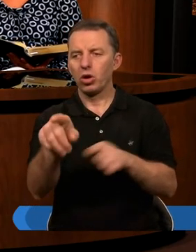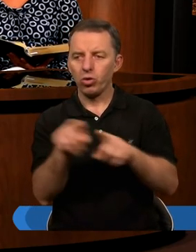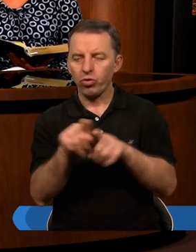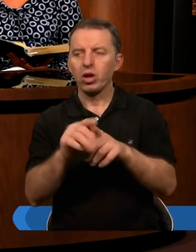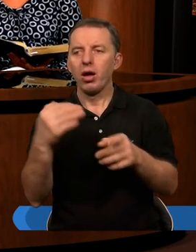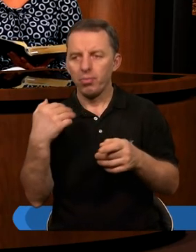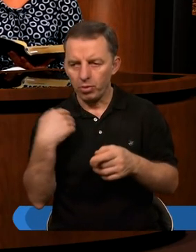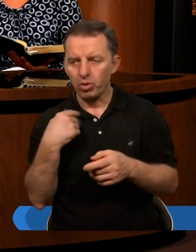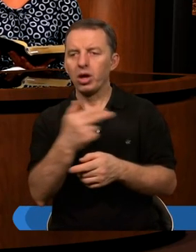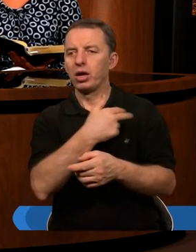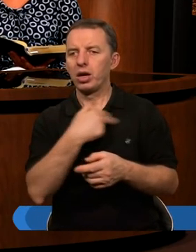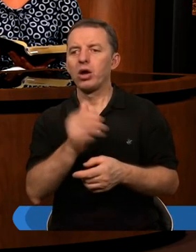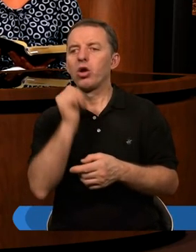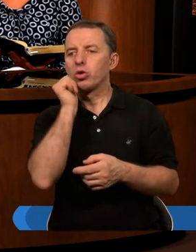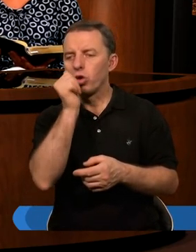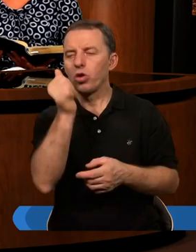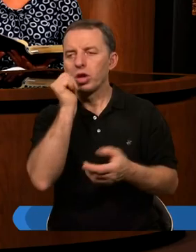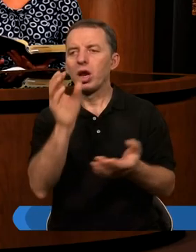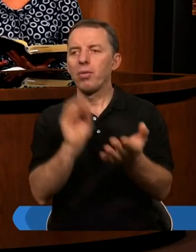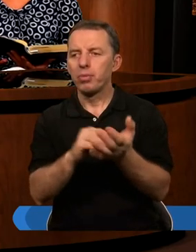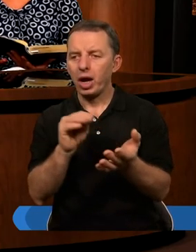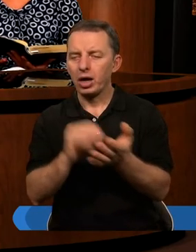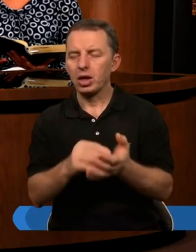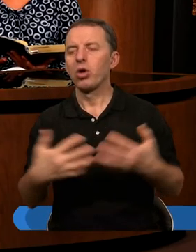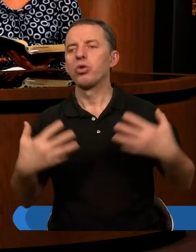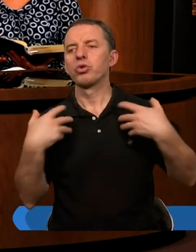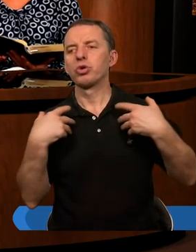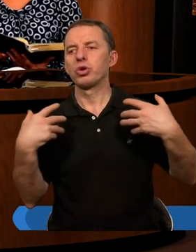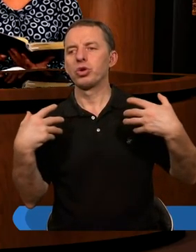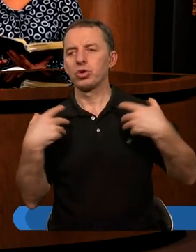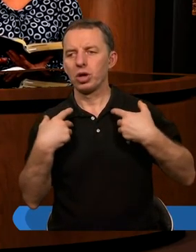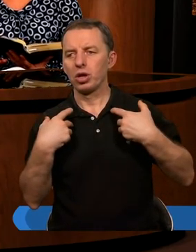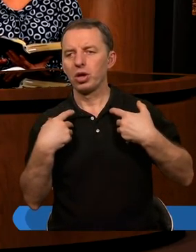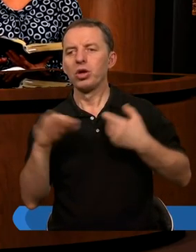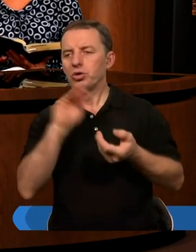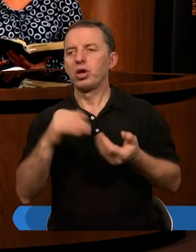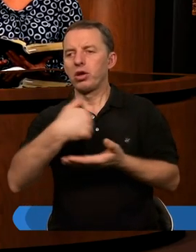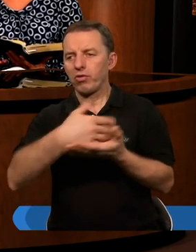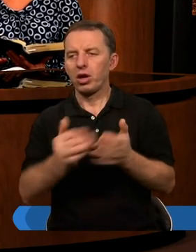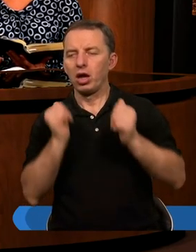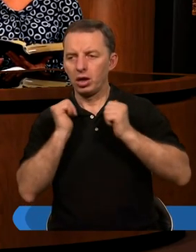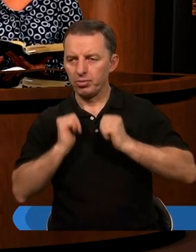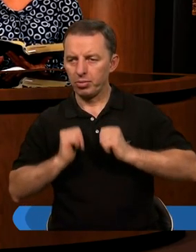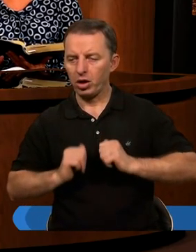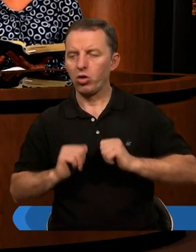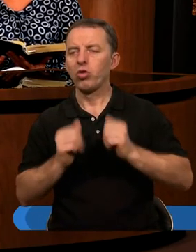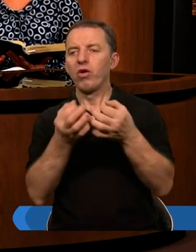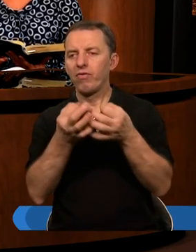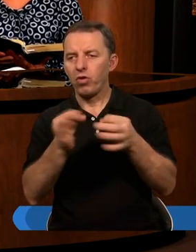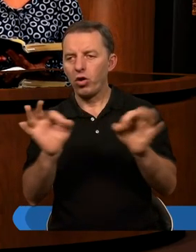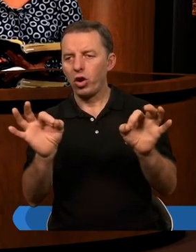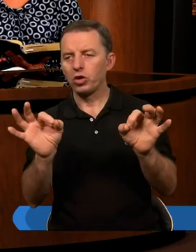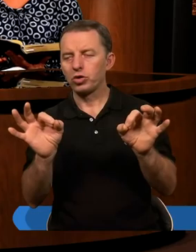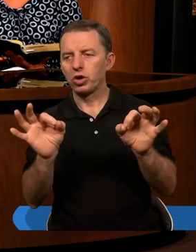również było taką naszą codzienną też praktyką. Żyjemy jeszcze w kraju spokoju, wolności